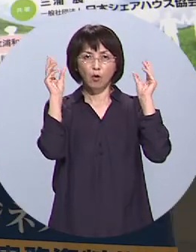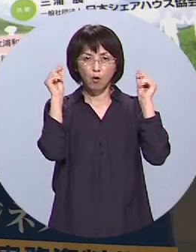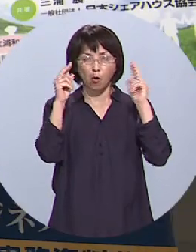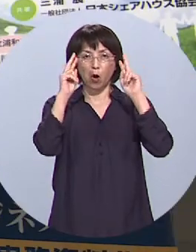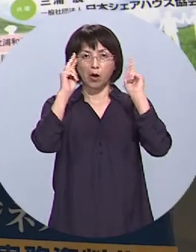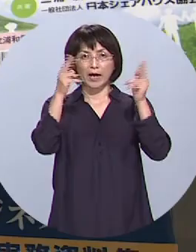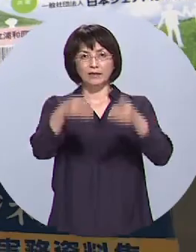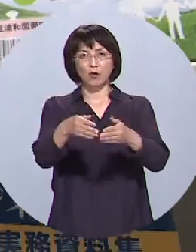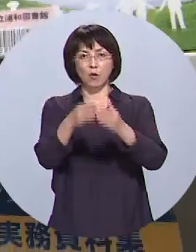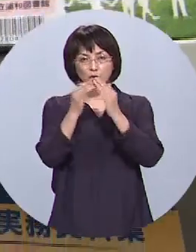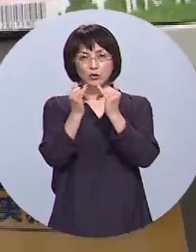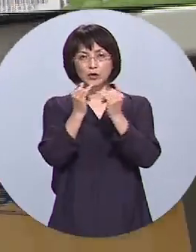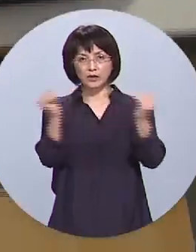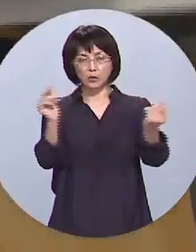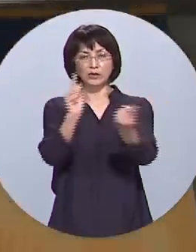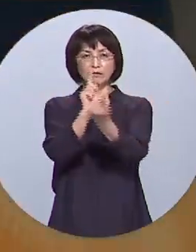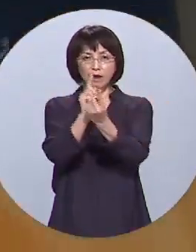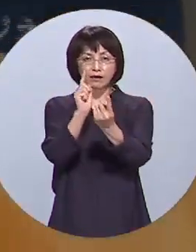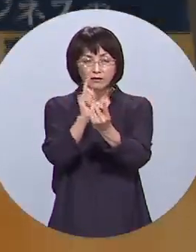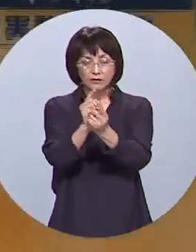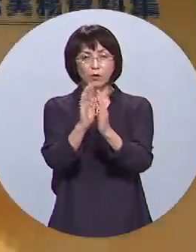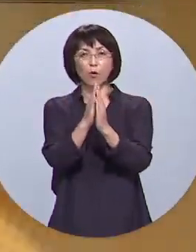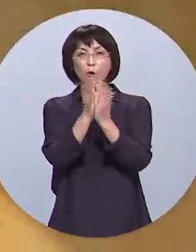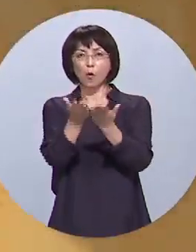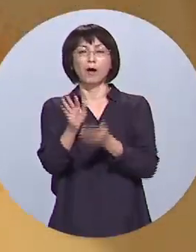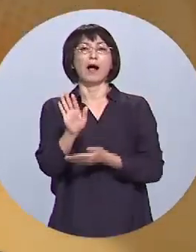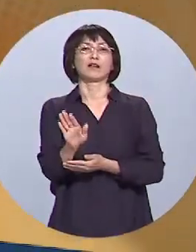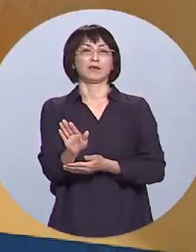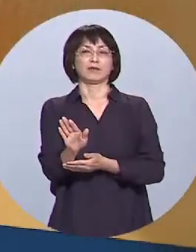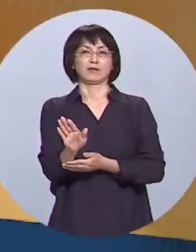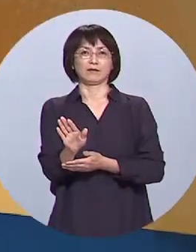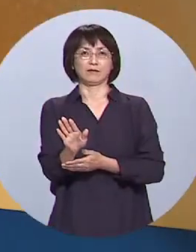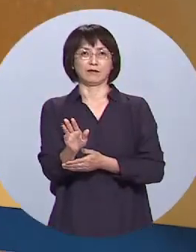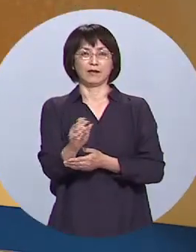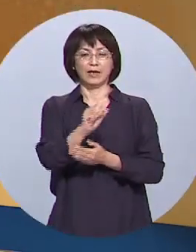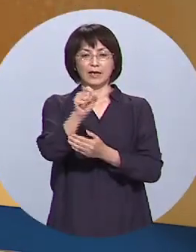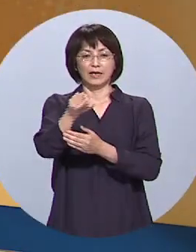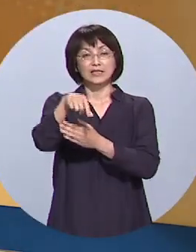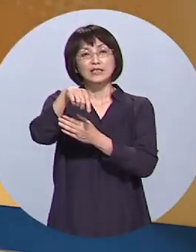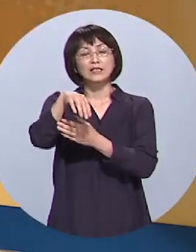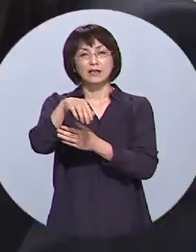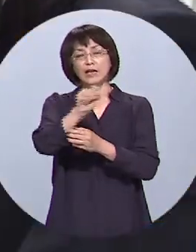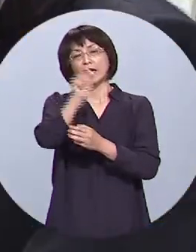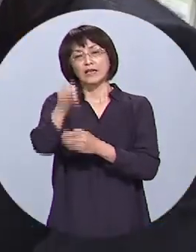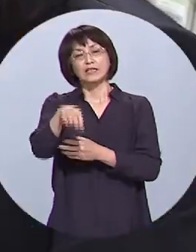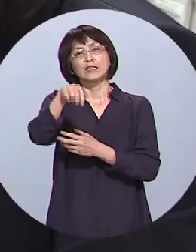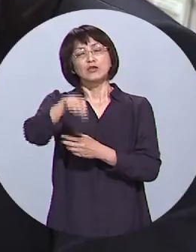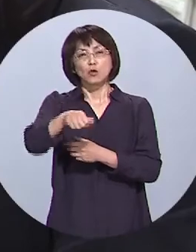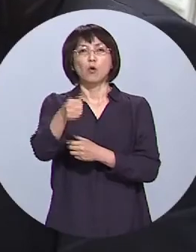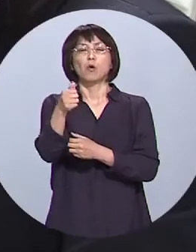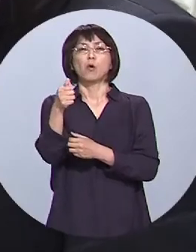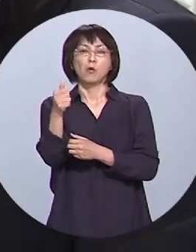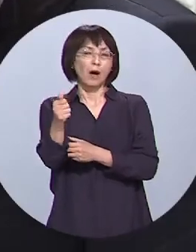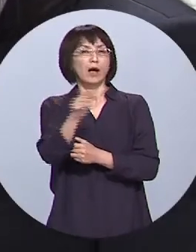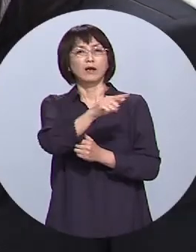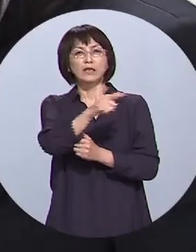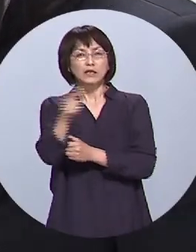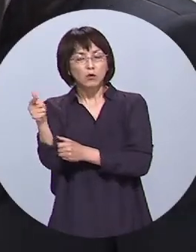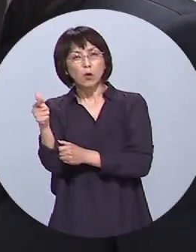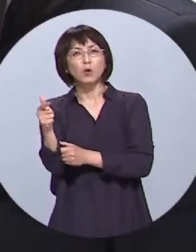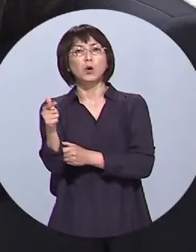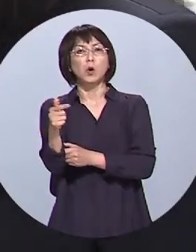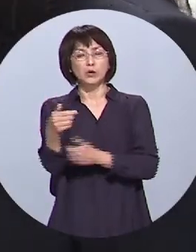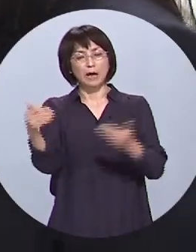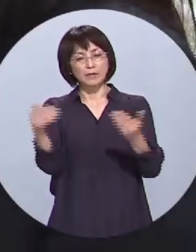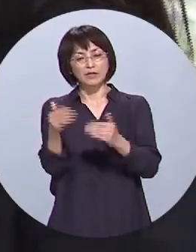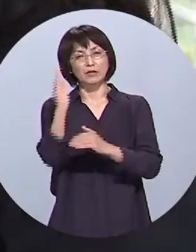向けの本が揃っています。支援室の司書は利用者にアドバイスができるようビジネス情報の講習